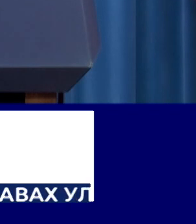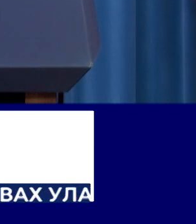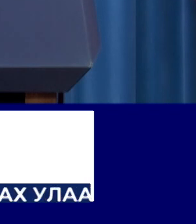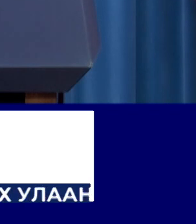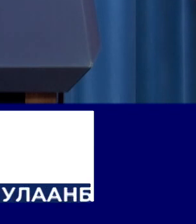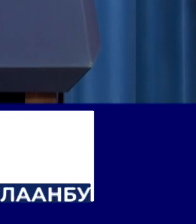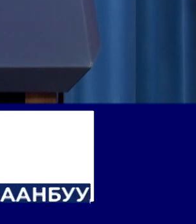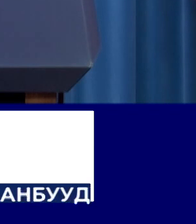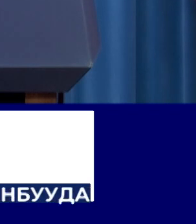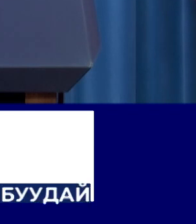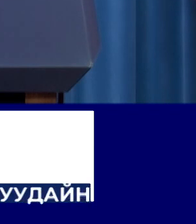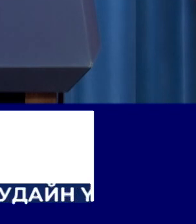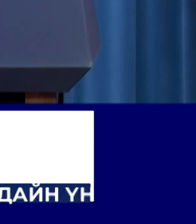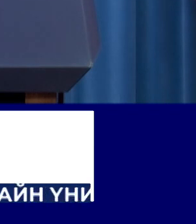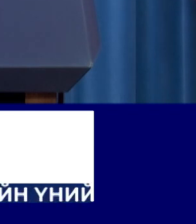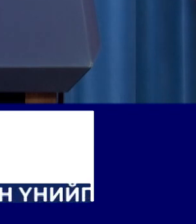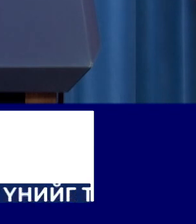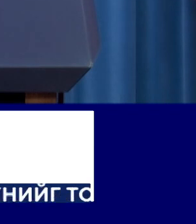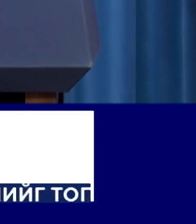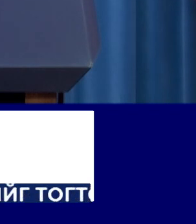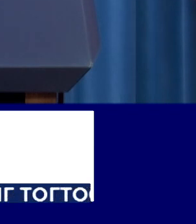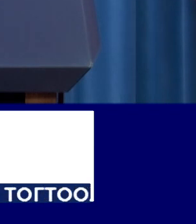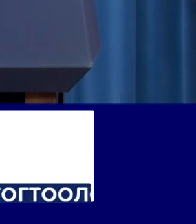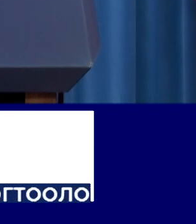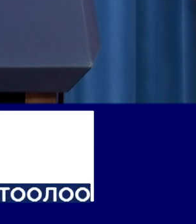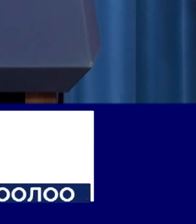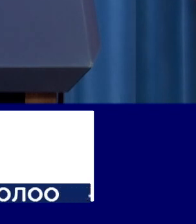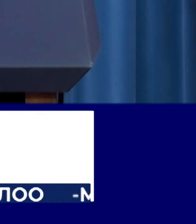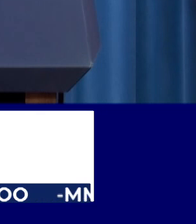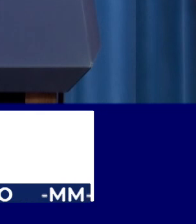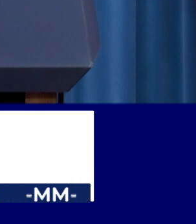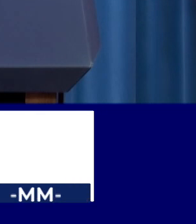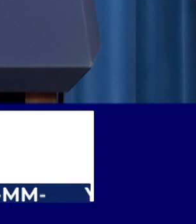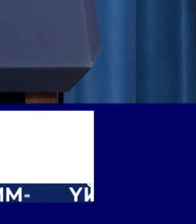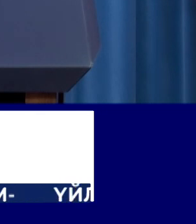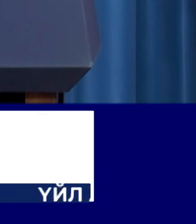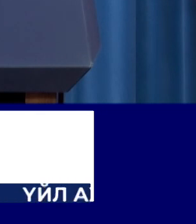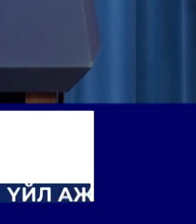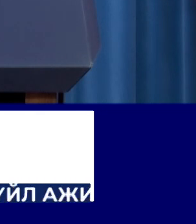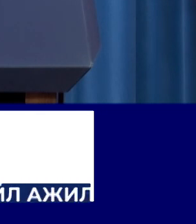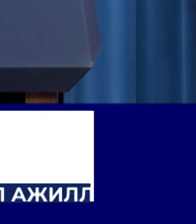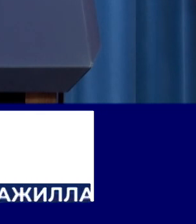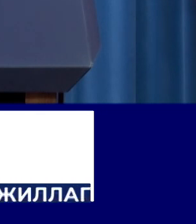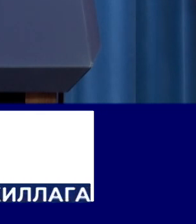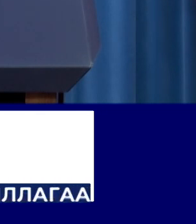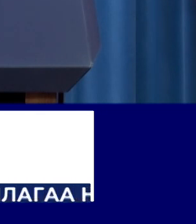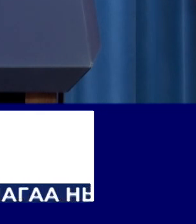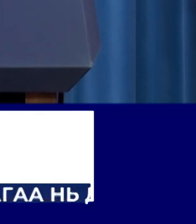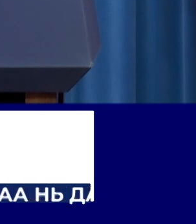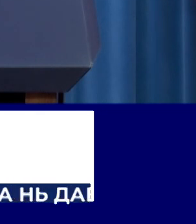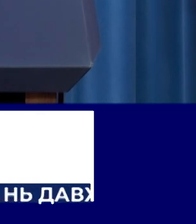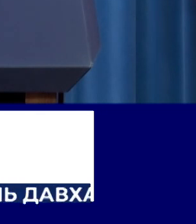тэргүүлэх чиглэл байгаа. Энэхүү 6 тэргүүлэх чиглэлээр бид 8 бодлого гарах хэмжээний хүрээнд хөгжүүлэхээр төлөвлөн өнөөдөр одоо засгийн газраар